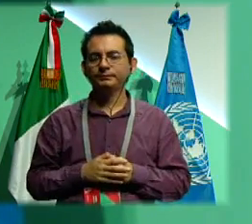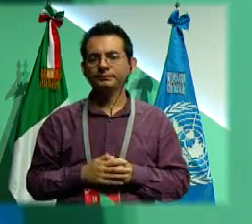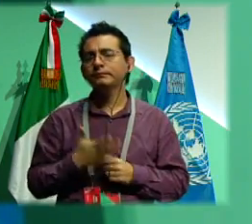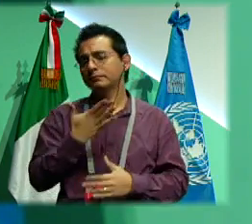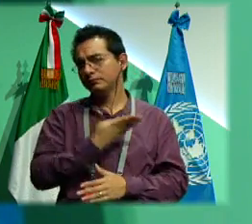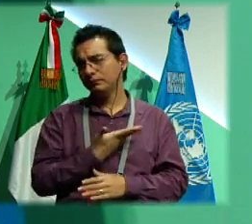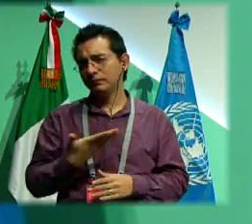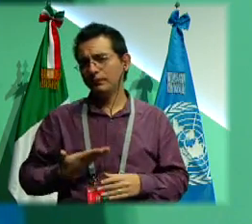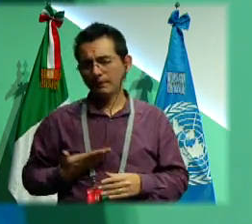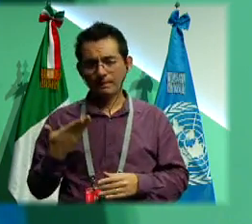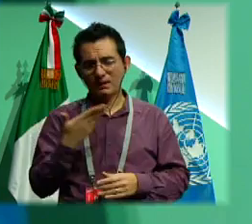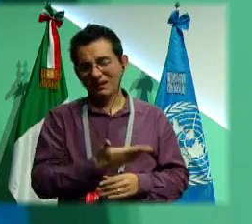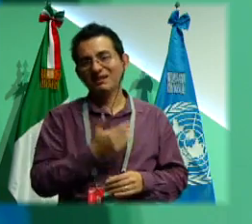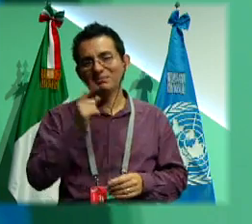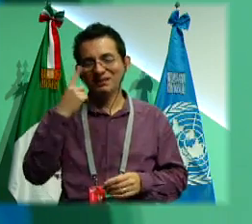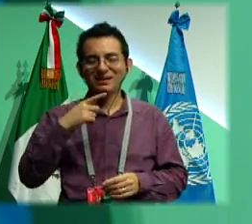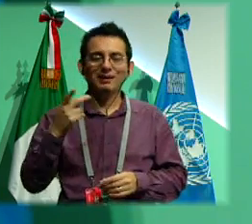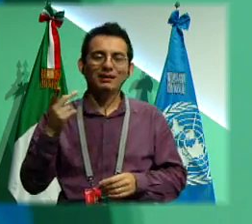qui